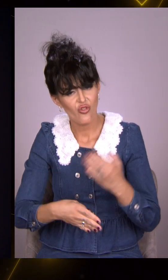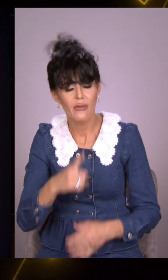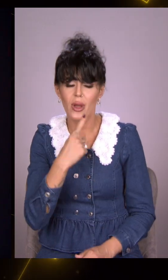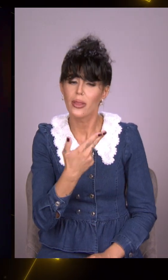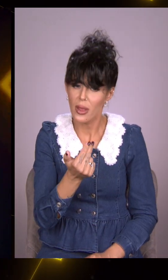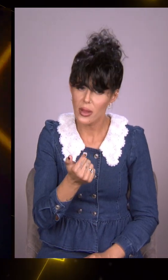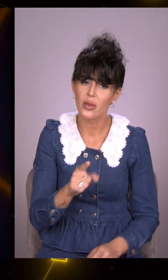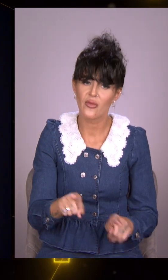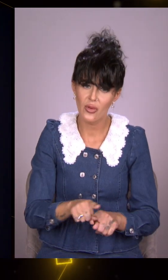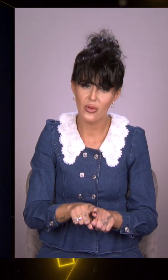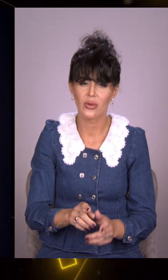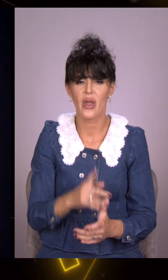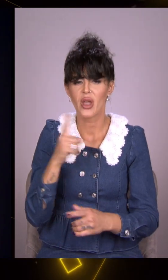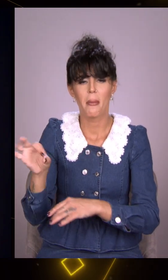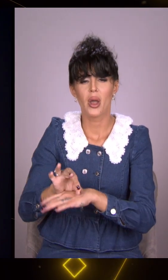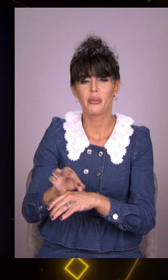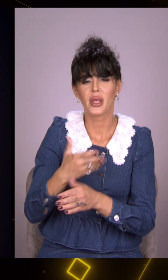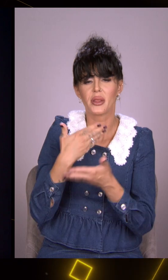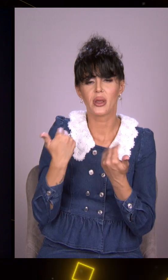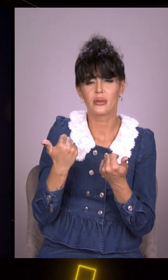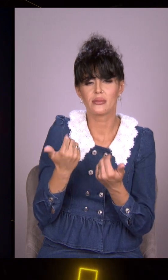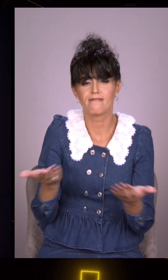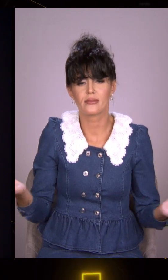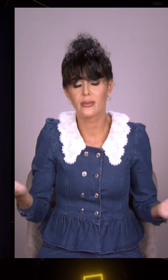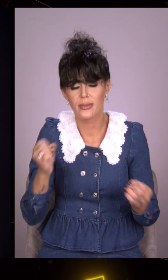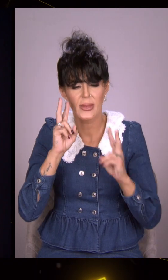Тепер опори немає. Тепер не знаю, як буде.